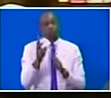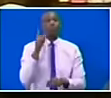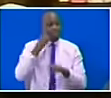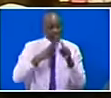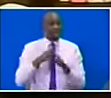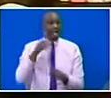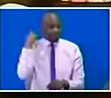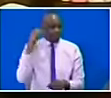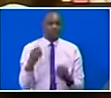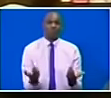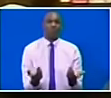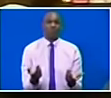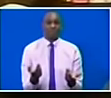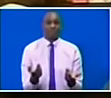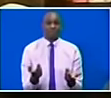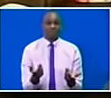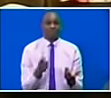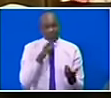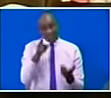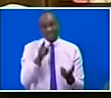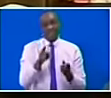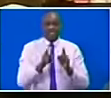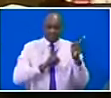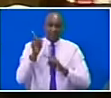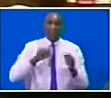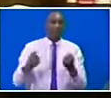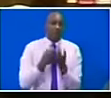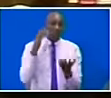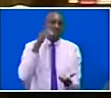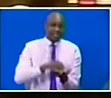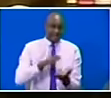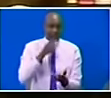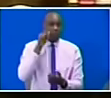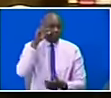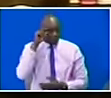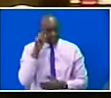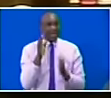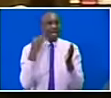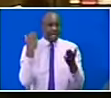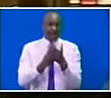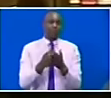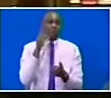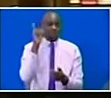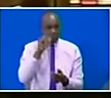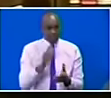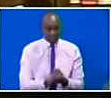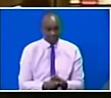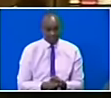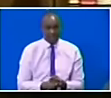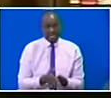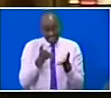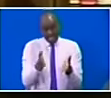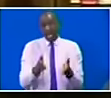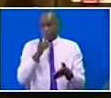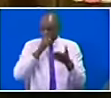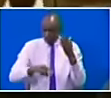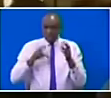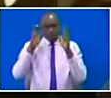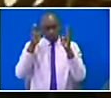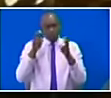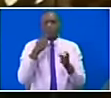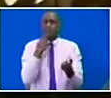miaka 122 kwa safari hiyo kufanyika kutoka Mombasa hadi Nairobi. Pia ni swala ambalo tutakuwa tunalizungumzia